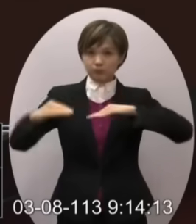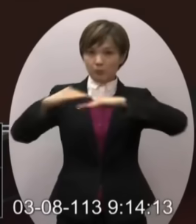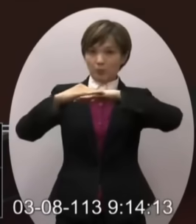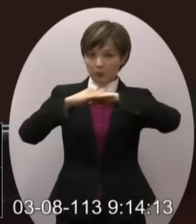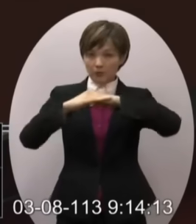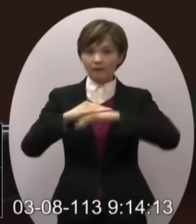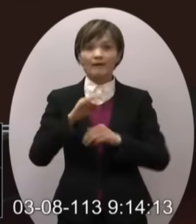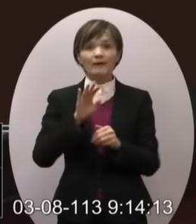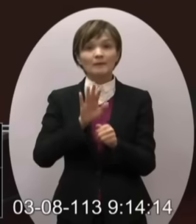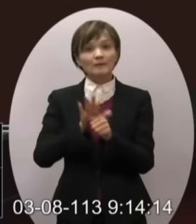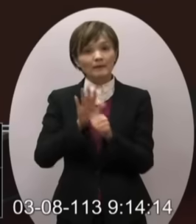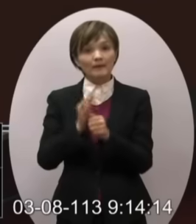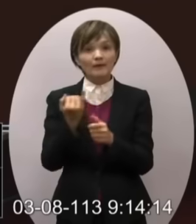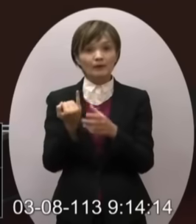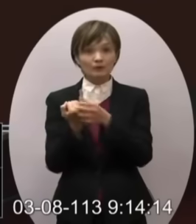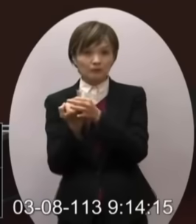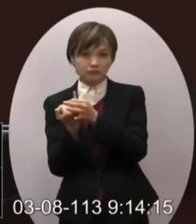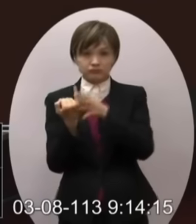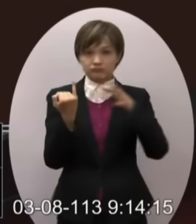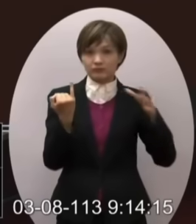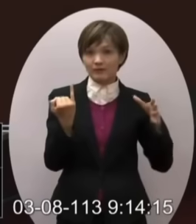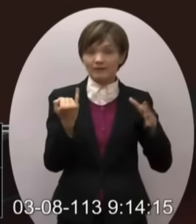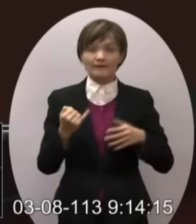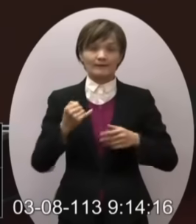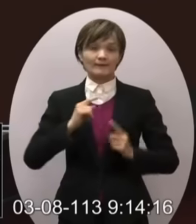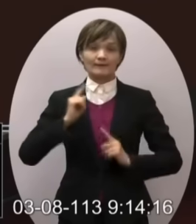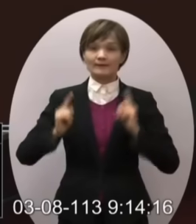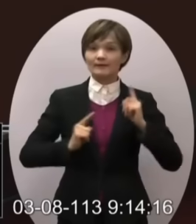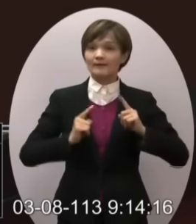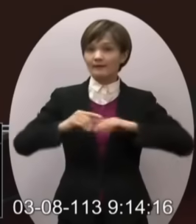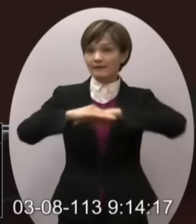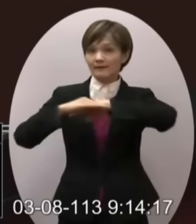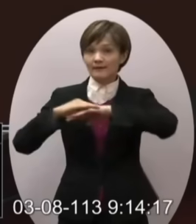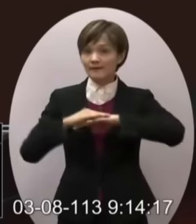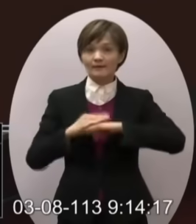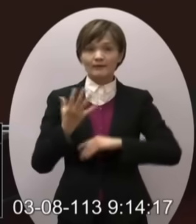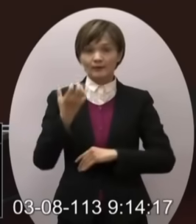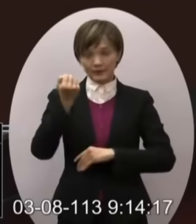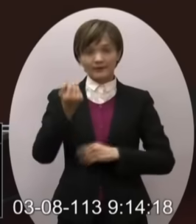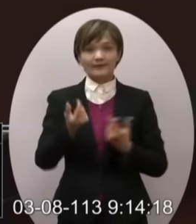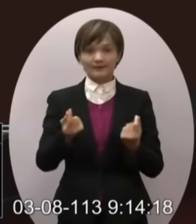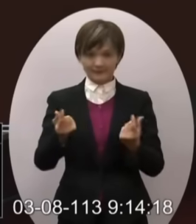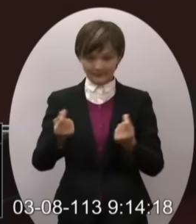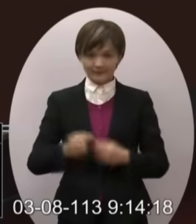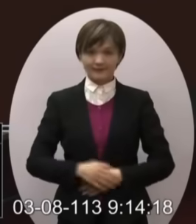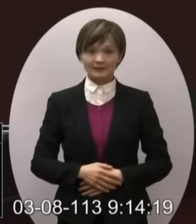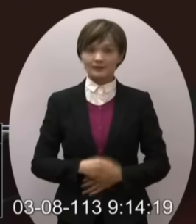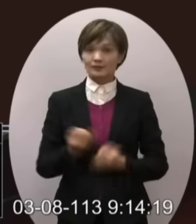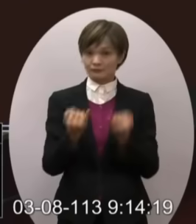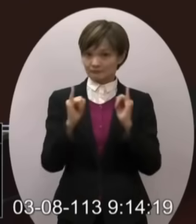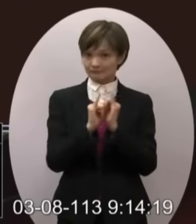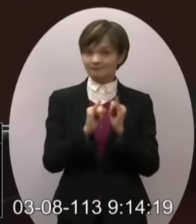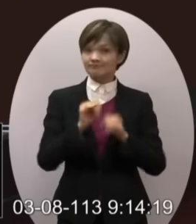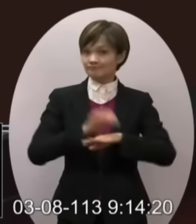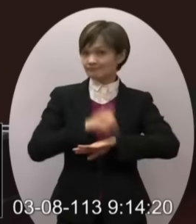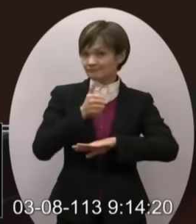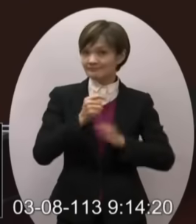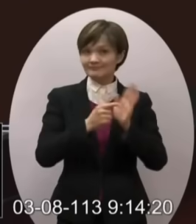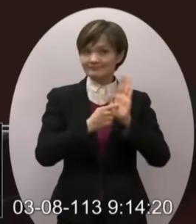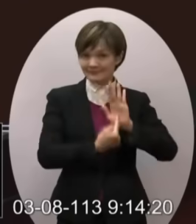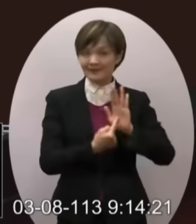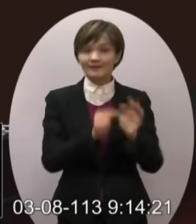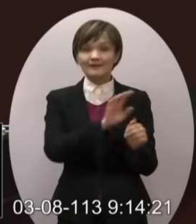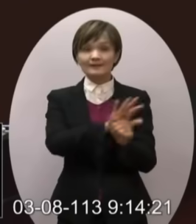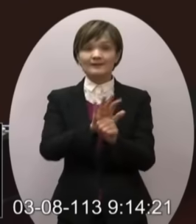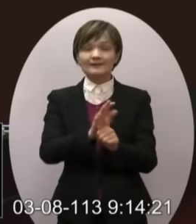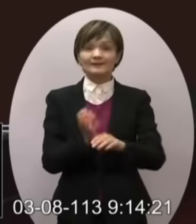束缚，获得自由平等的地位，展现他们的才干，为社会各个层面